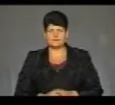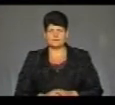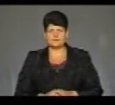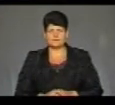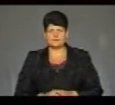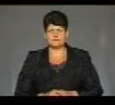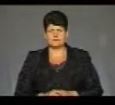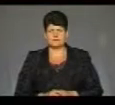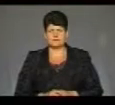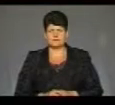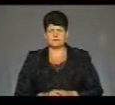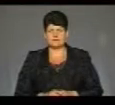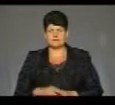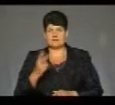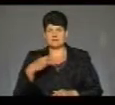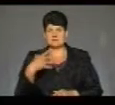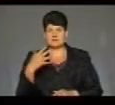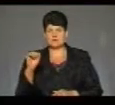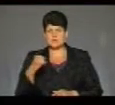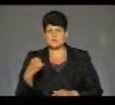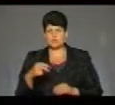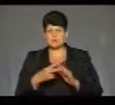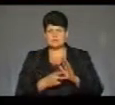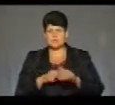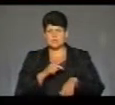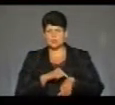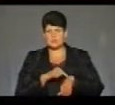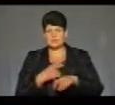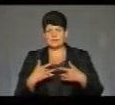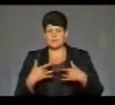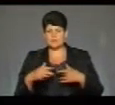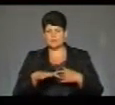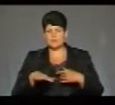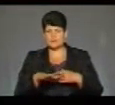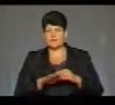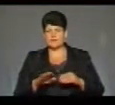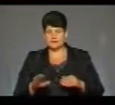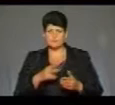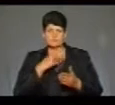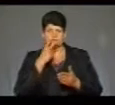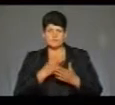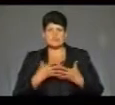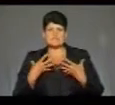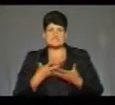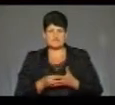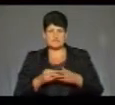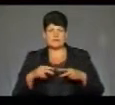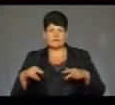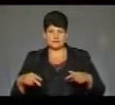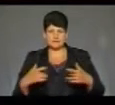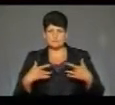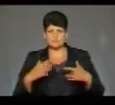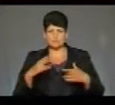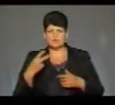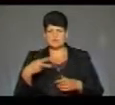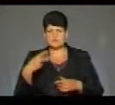Тернопіль. 25 серпня о 17-й годині на театральному майдані діти презентують свій танець. На сцену вийдуть